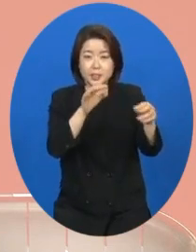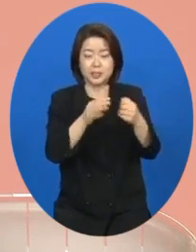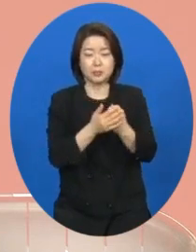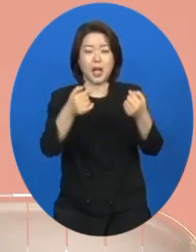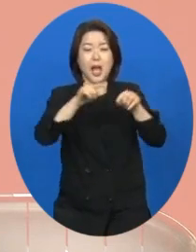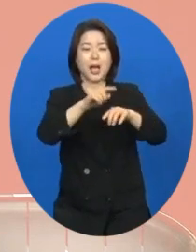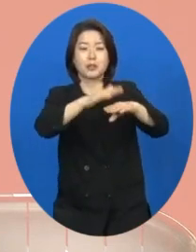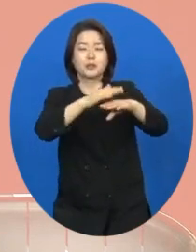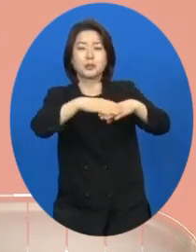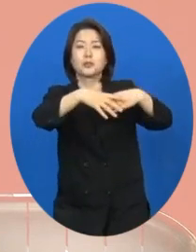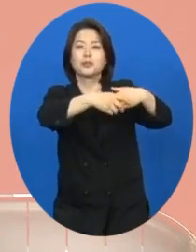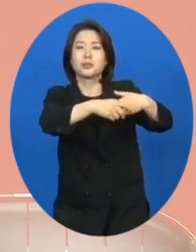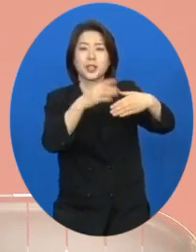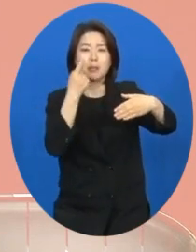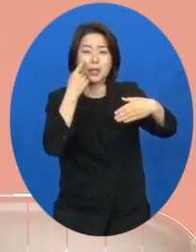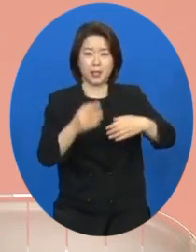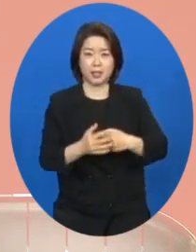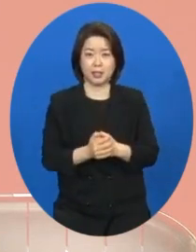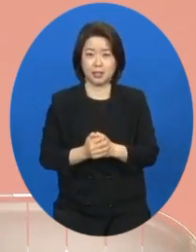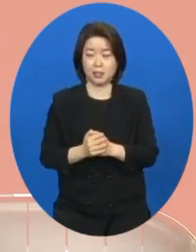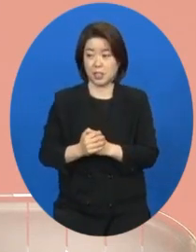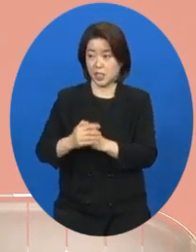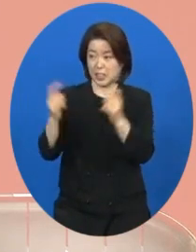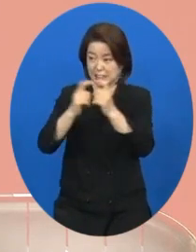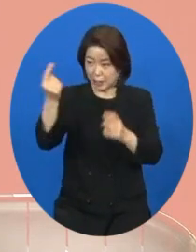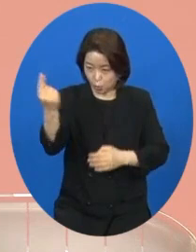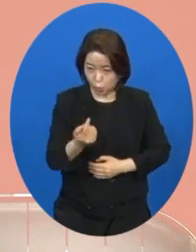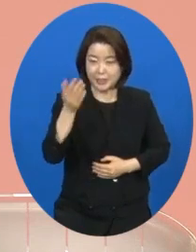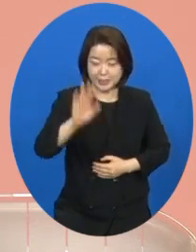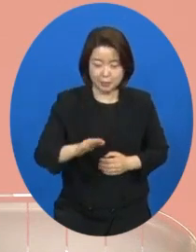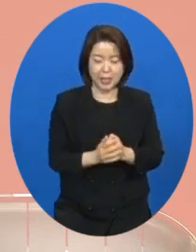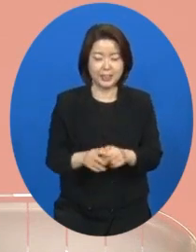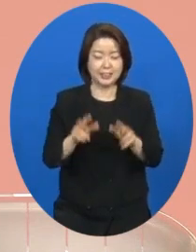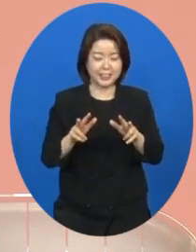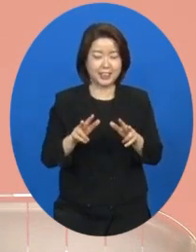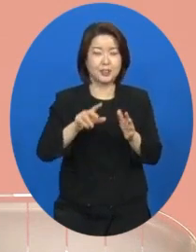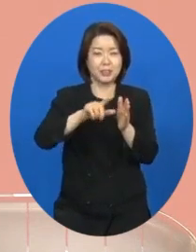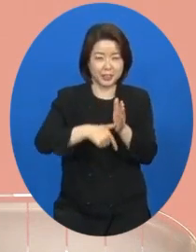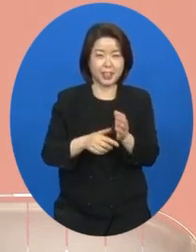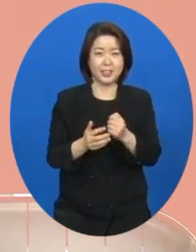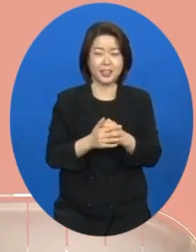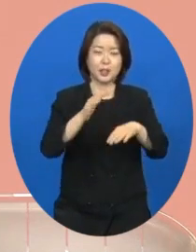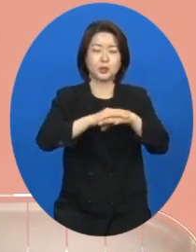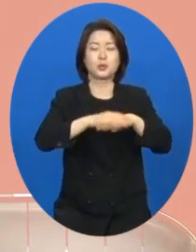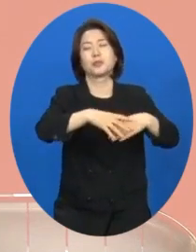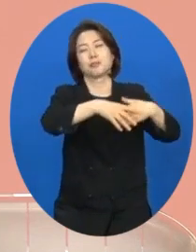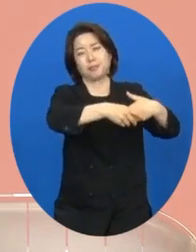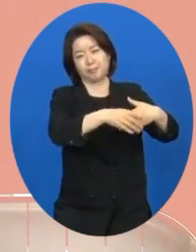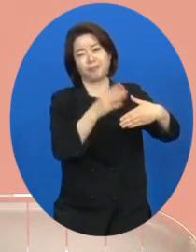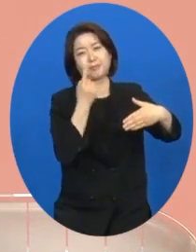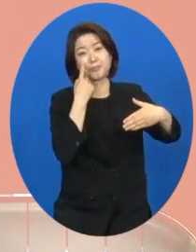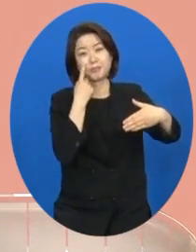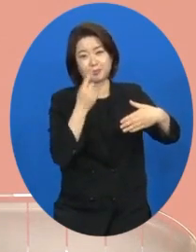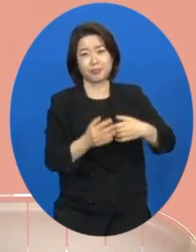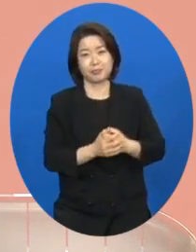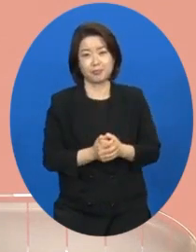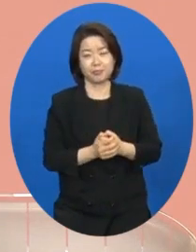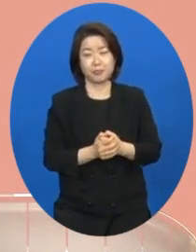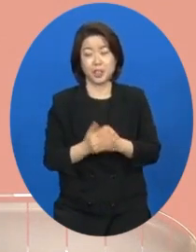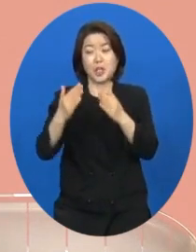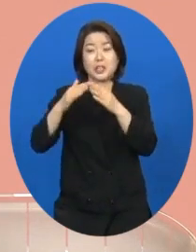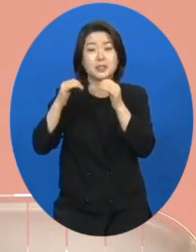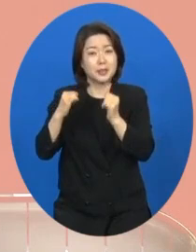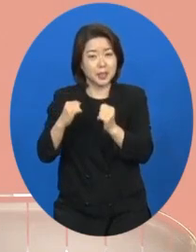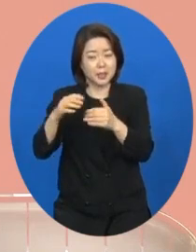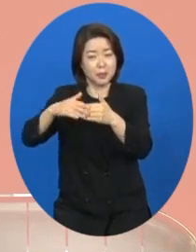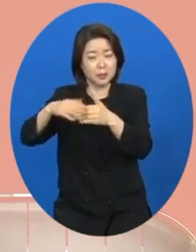손을 잡으세요. 네, 싸우고 왔어도 네, 지금 이 시간에는 손을 잡으세요. 그리고 정말 진심으로